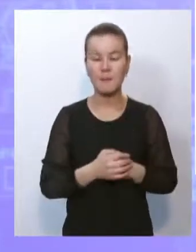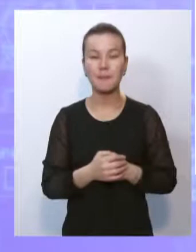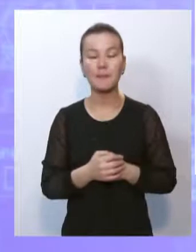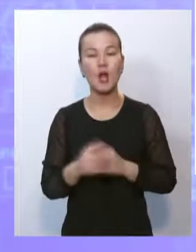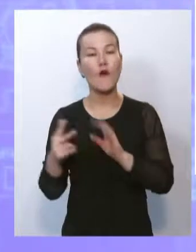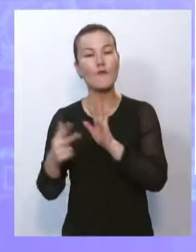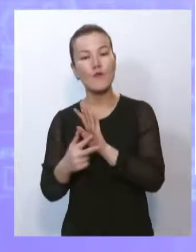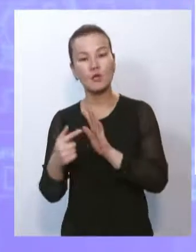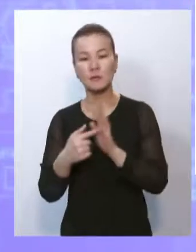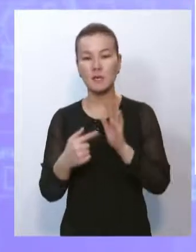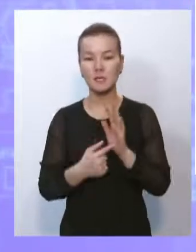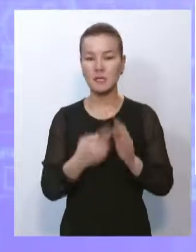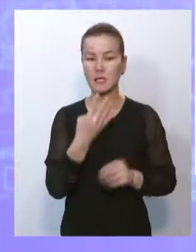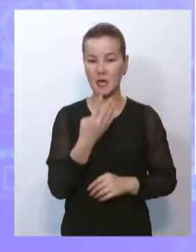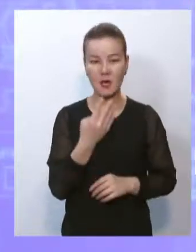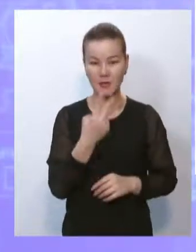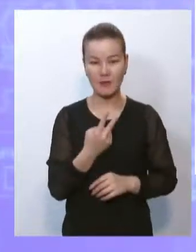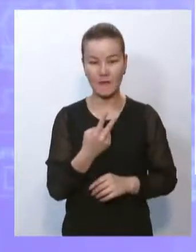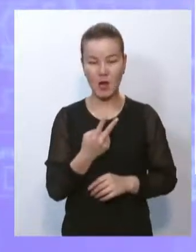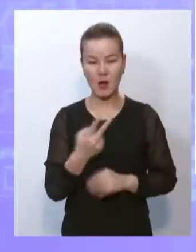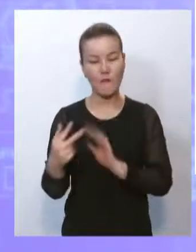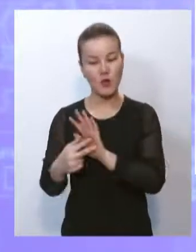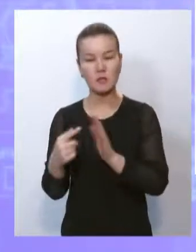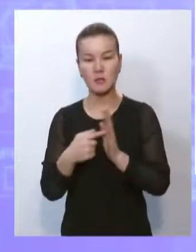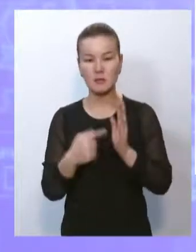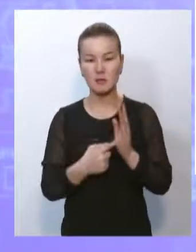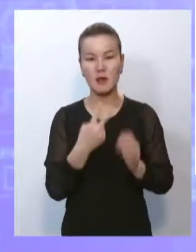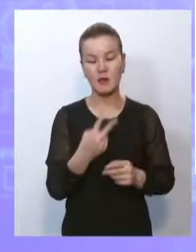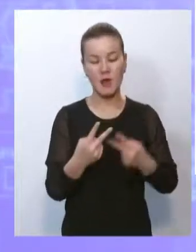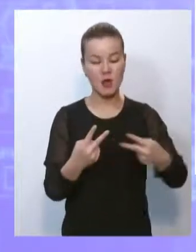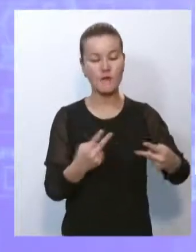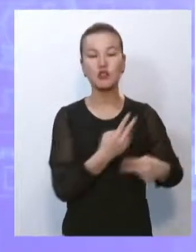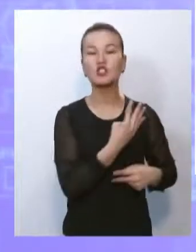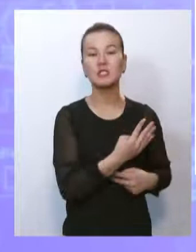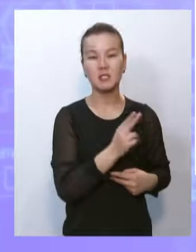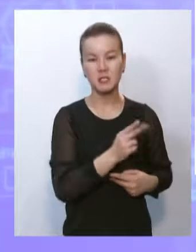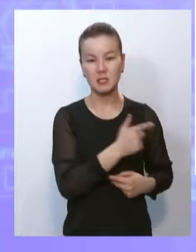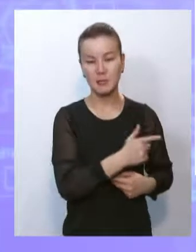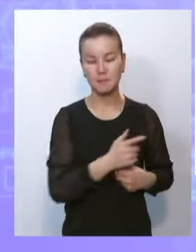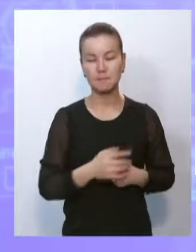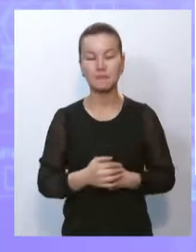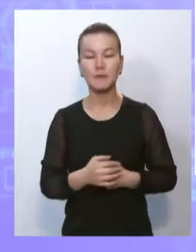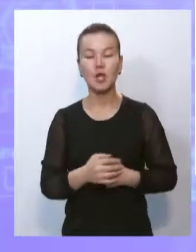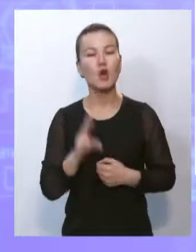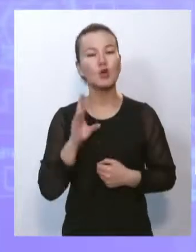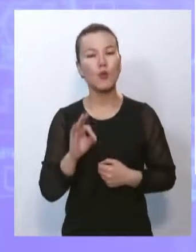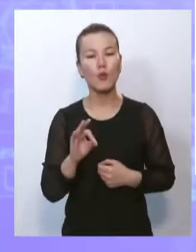разделить на 2 равно 4 килограмма но